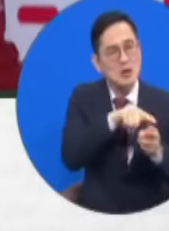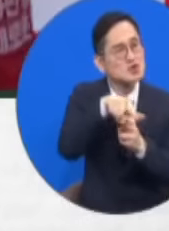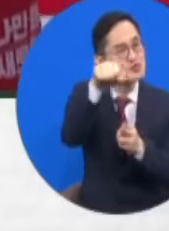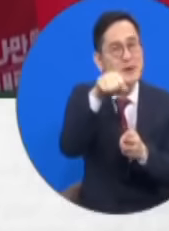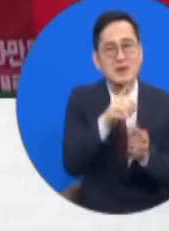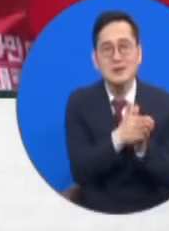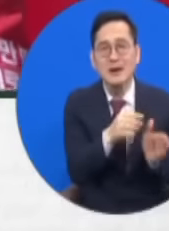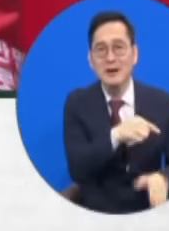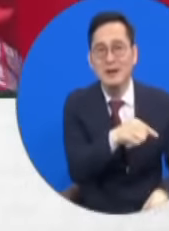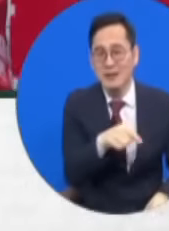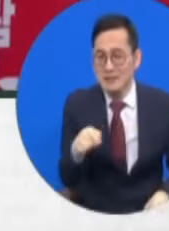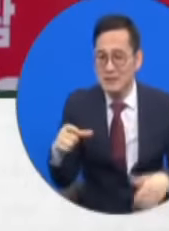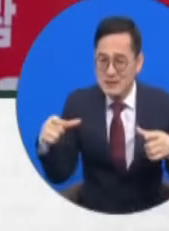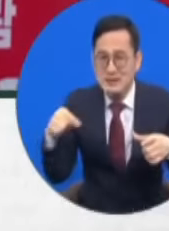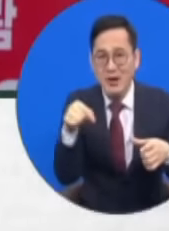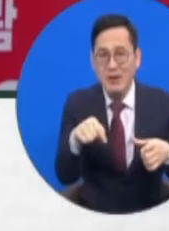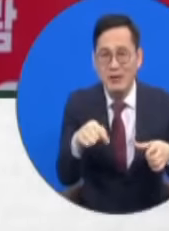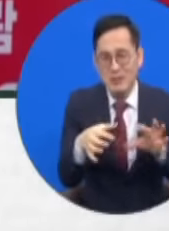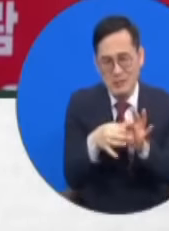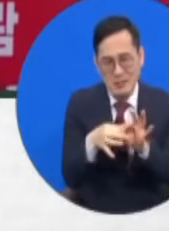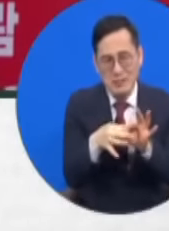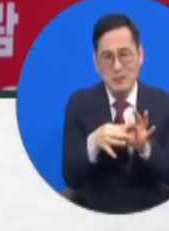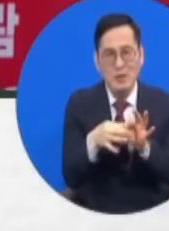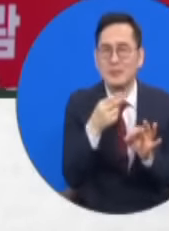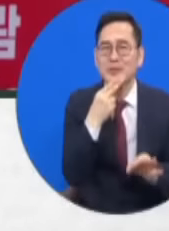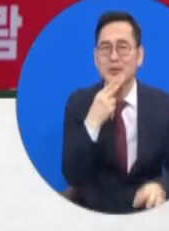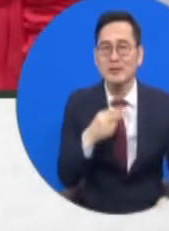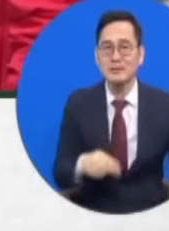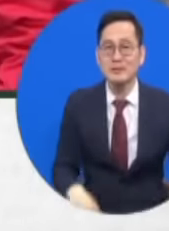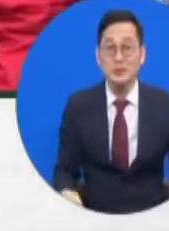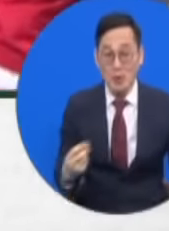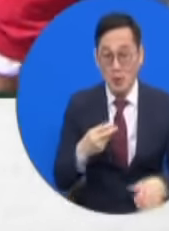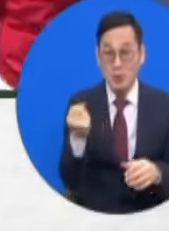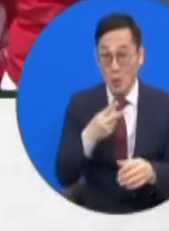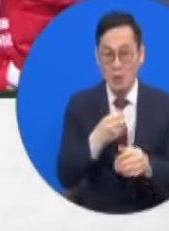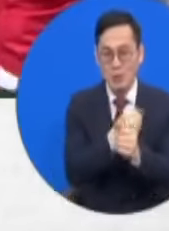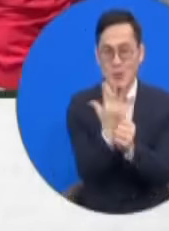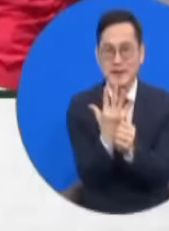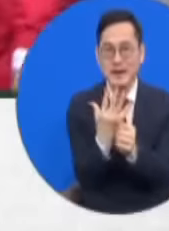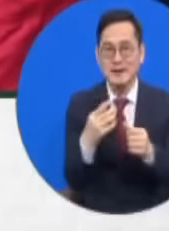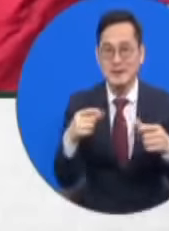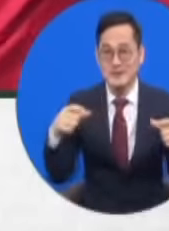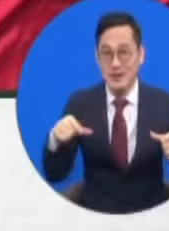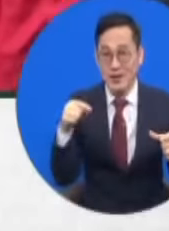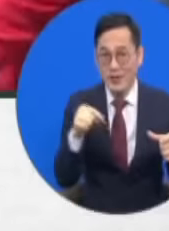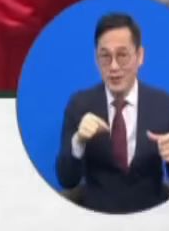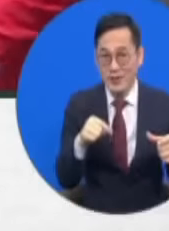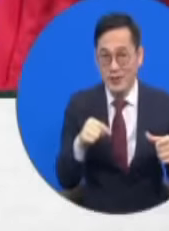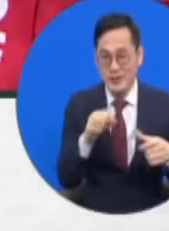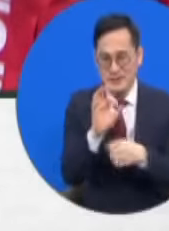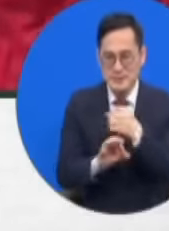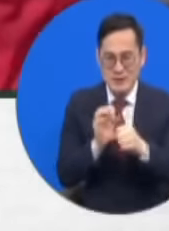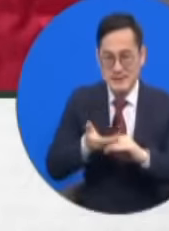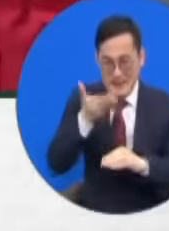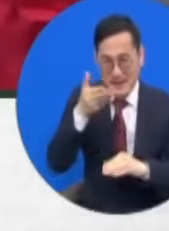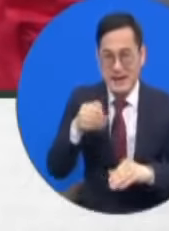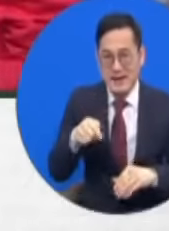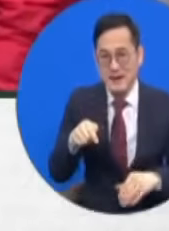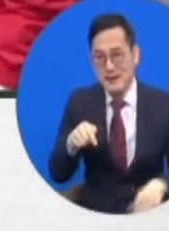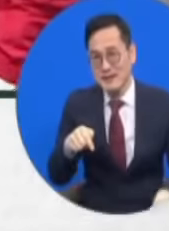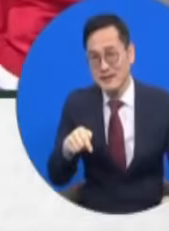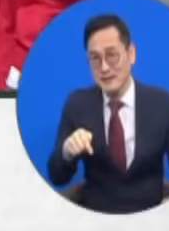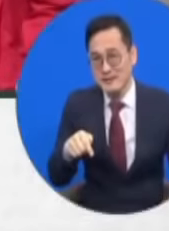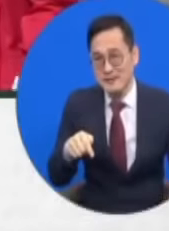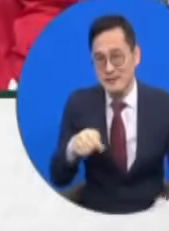있다고 볼 수가 있고 그다음에 이제 동작을도 마찬가지죠. 나경원 후보가 뭐 10년 이상 저쪽에서 텃밭을 가른 적이 아닙니까? 유삼영